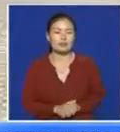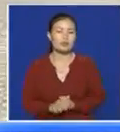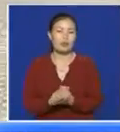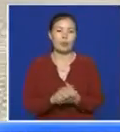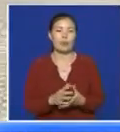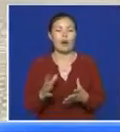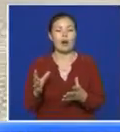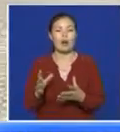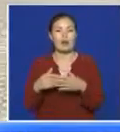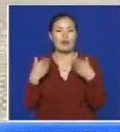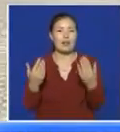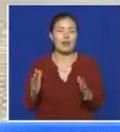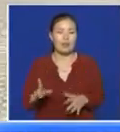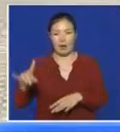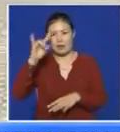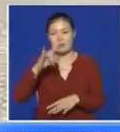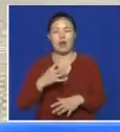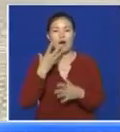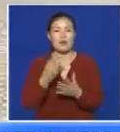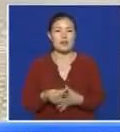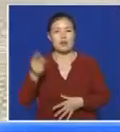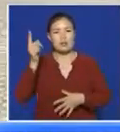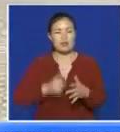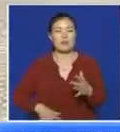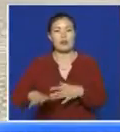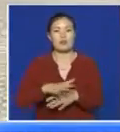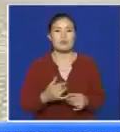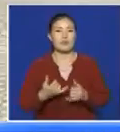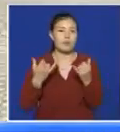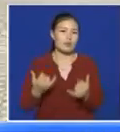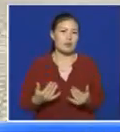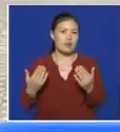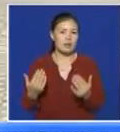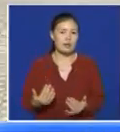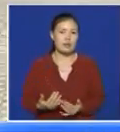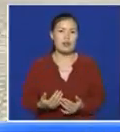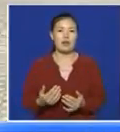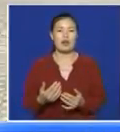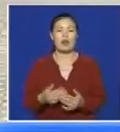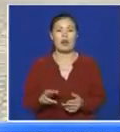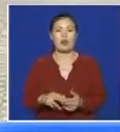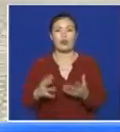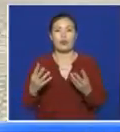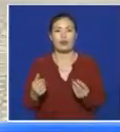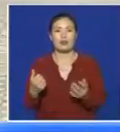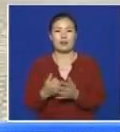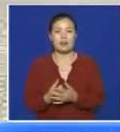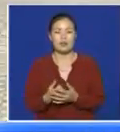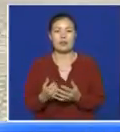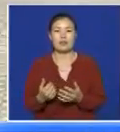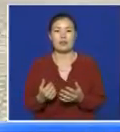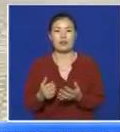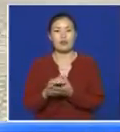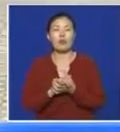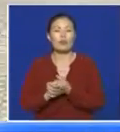шаттық, денсаулық тілеймін. Қазақстан өзіне 130 мемлекетті қонақ етіп, қазіргі күннен күнге дейін тату тәтті өмір сүріп